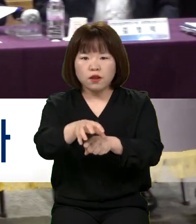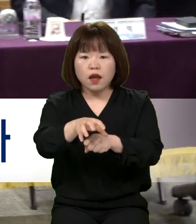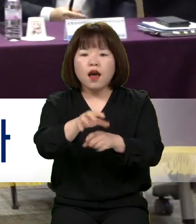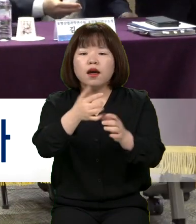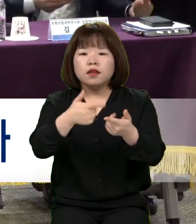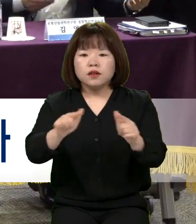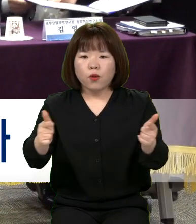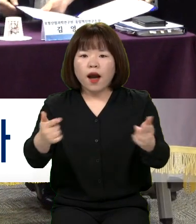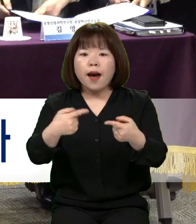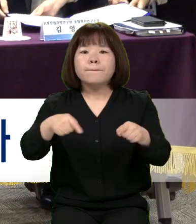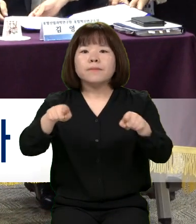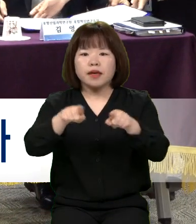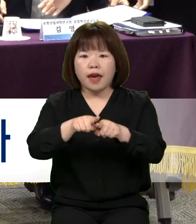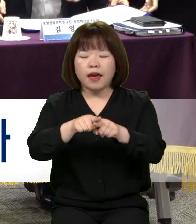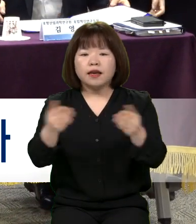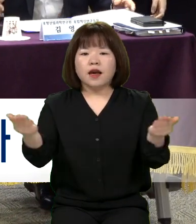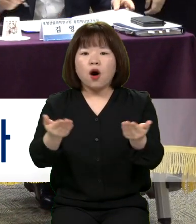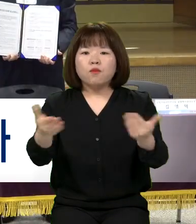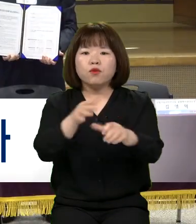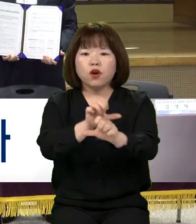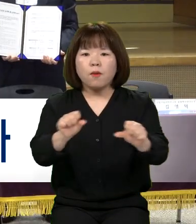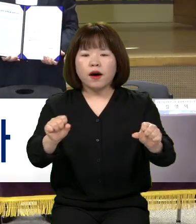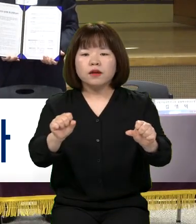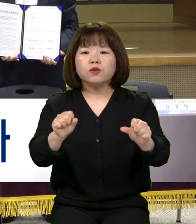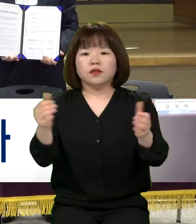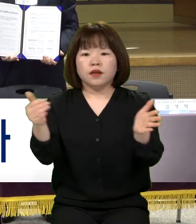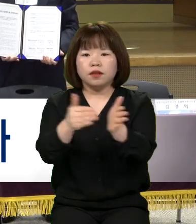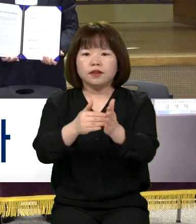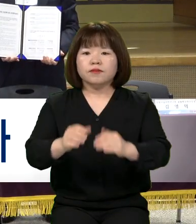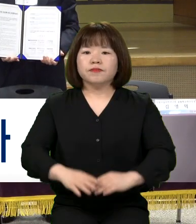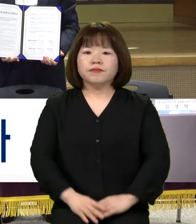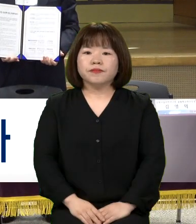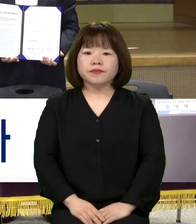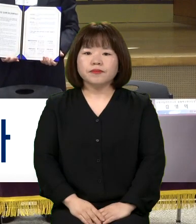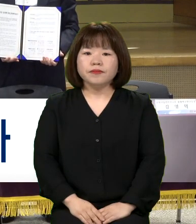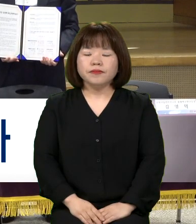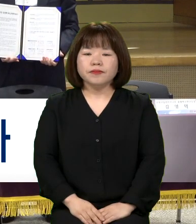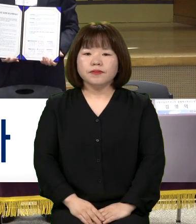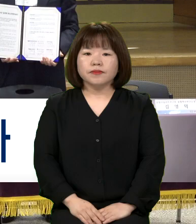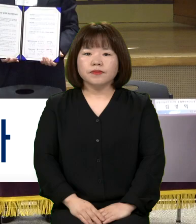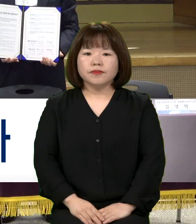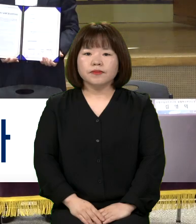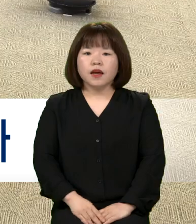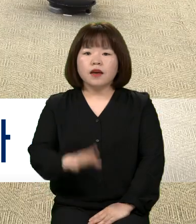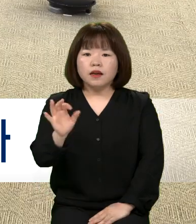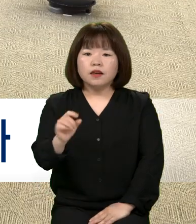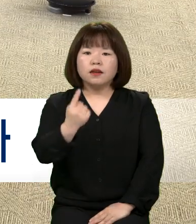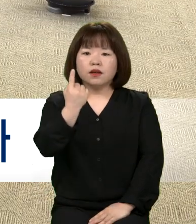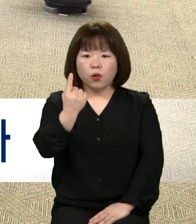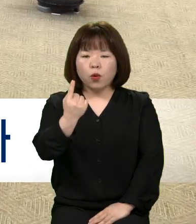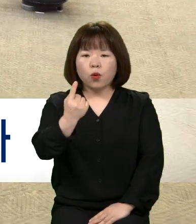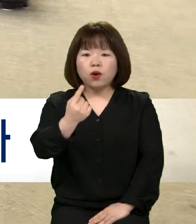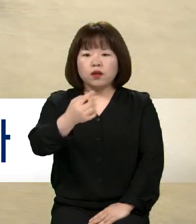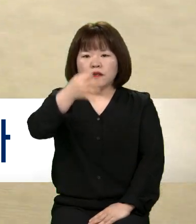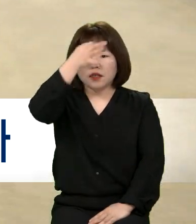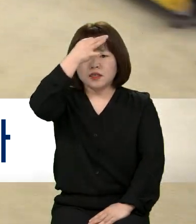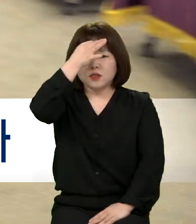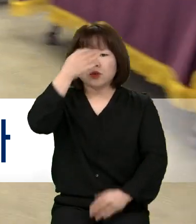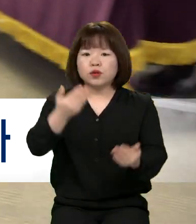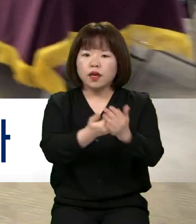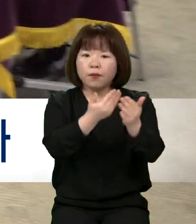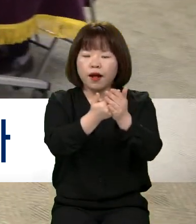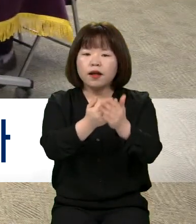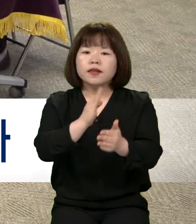차세대 로봇 산업 육성을 위한 기술 경쟁력 1과 업무 협약도 체결했습니다 협약으로 각 기관은